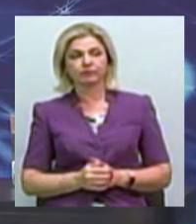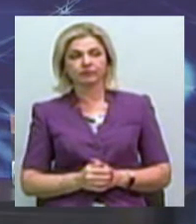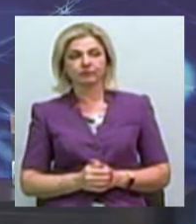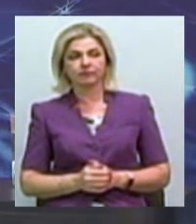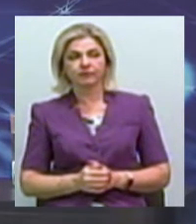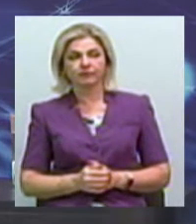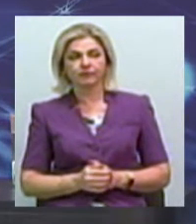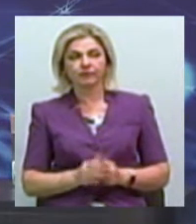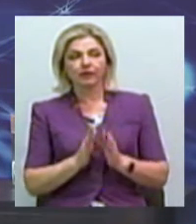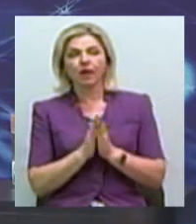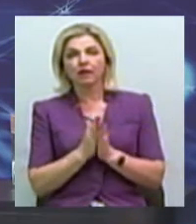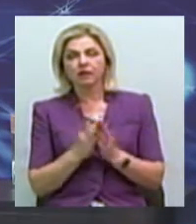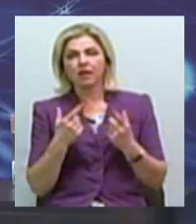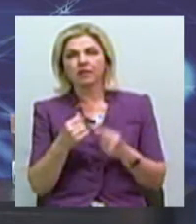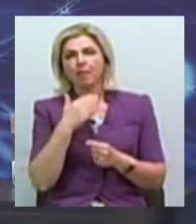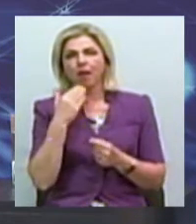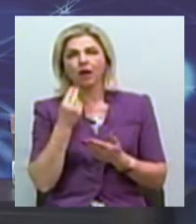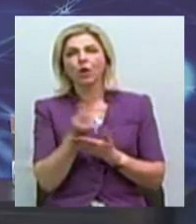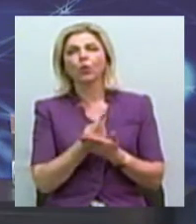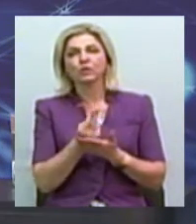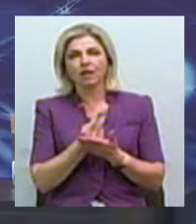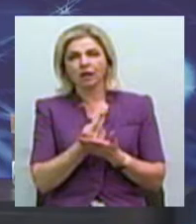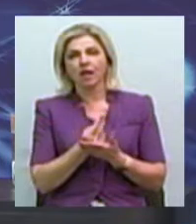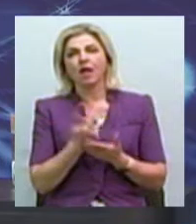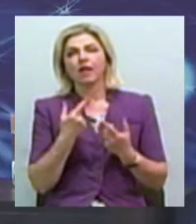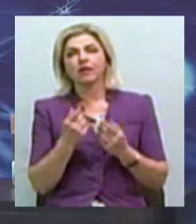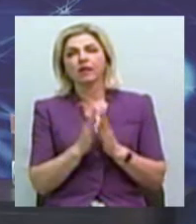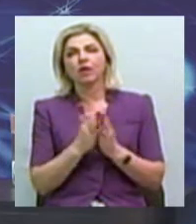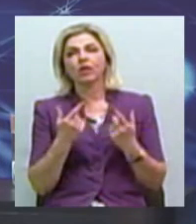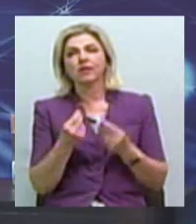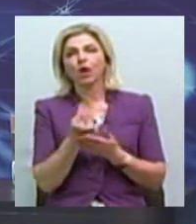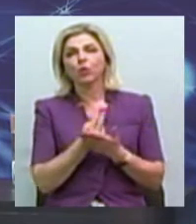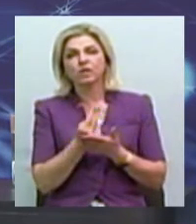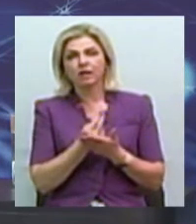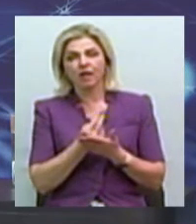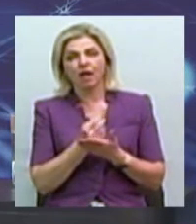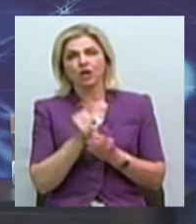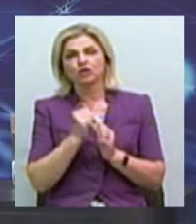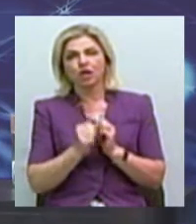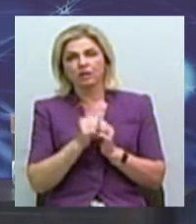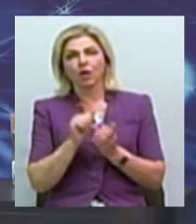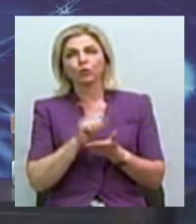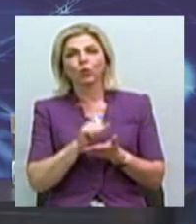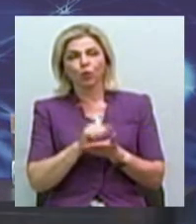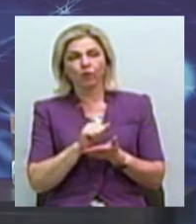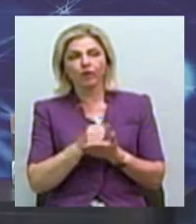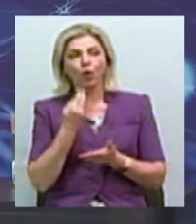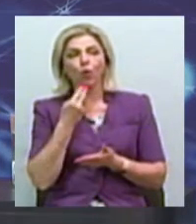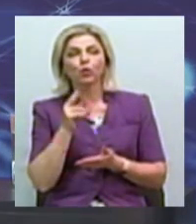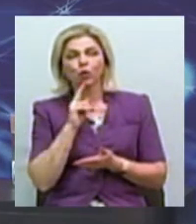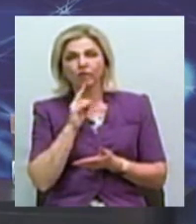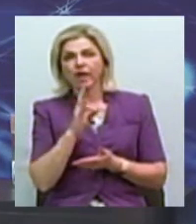книги, в яких багато ілюстративного матеріалу, книги, в яких цей ілюстративний матеріал часто друкується кольоровий,